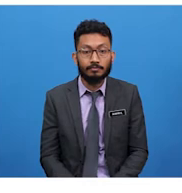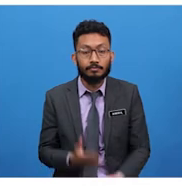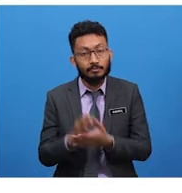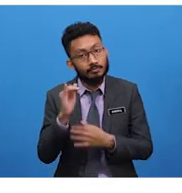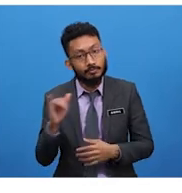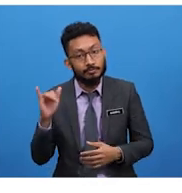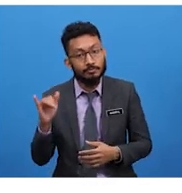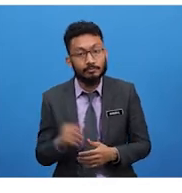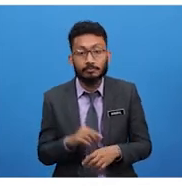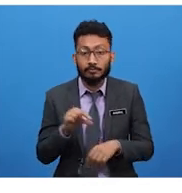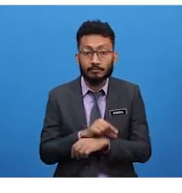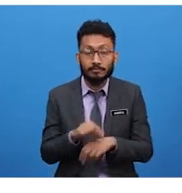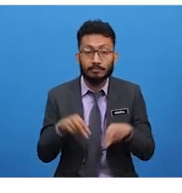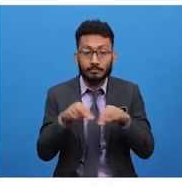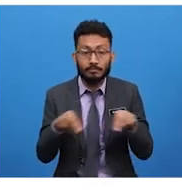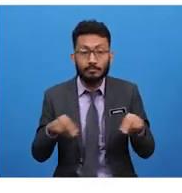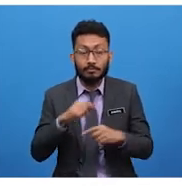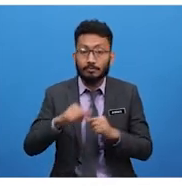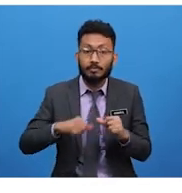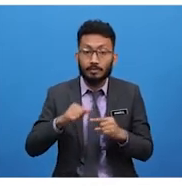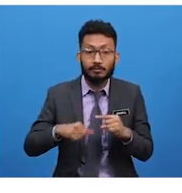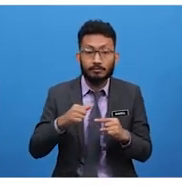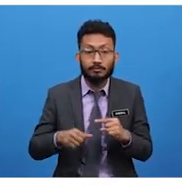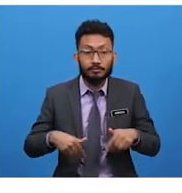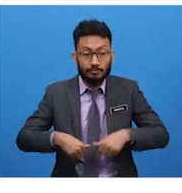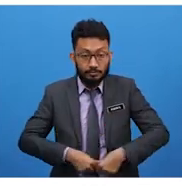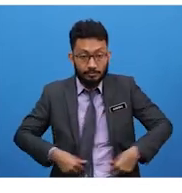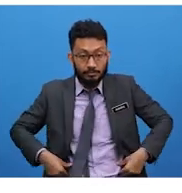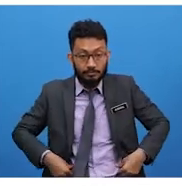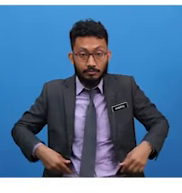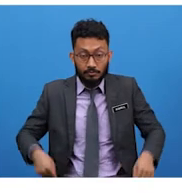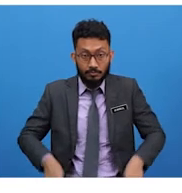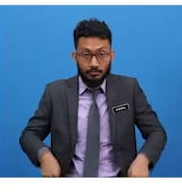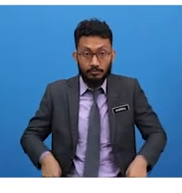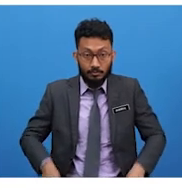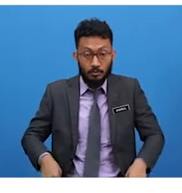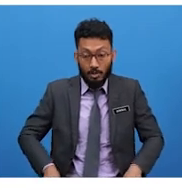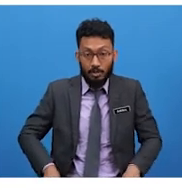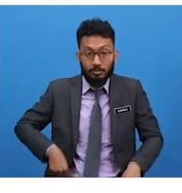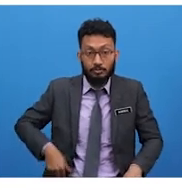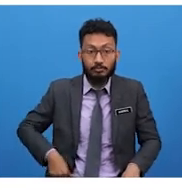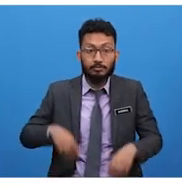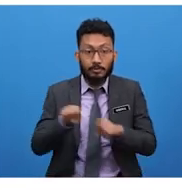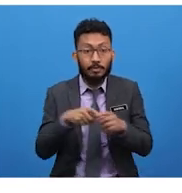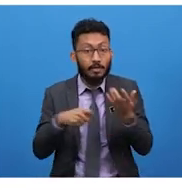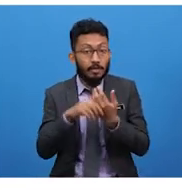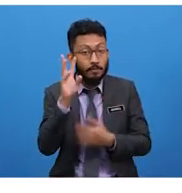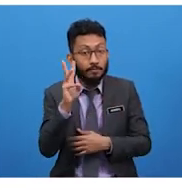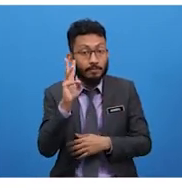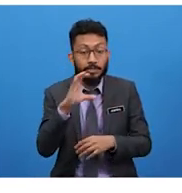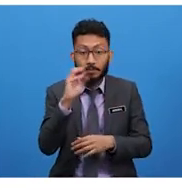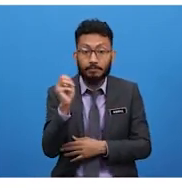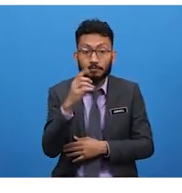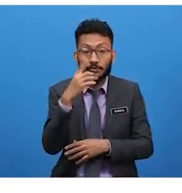Seterusnya, gunakan ukuran keliling pinggul bahagi 4 tambah 6 cm untuk